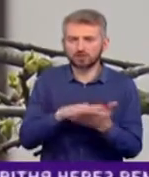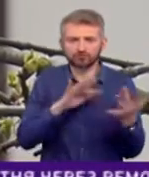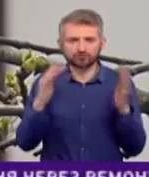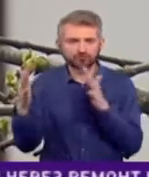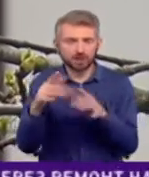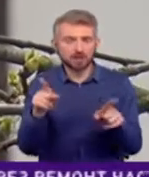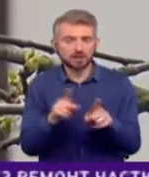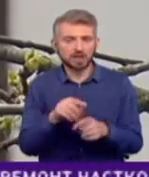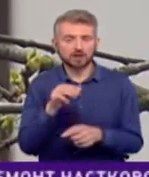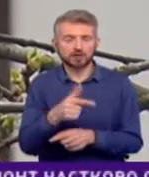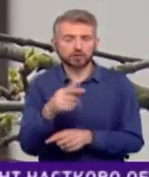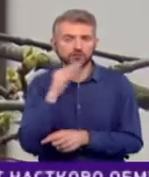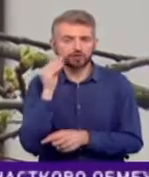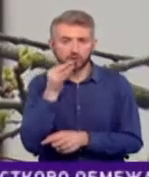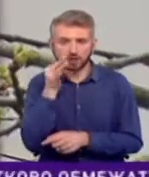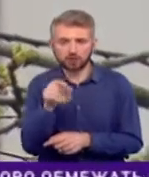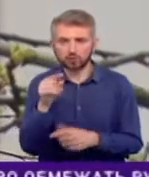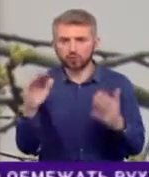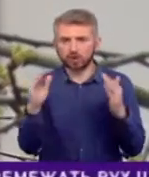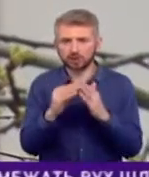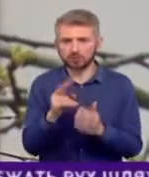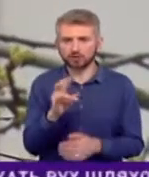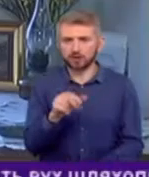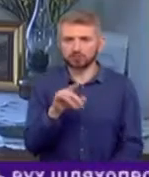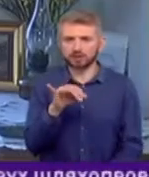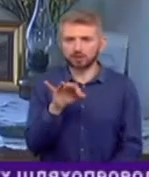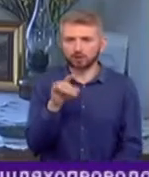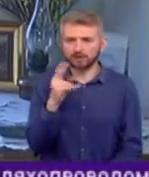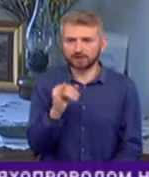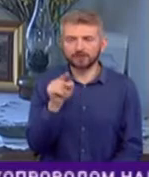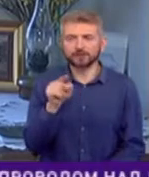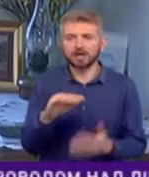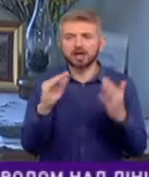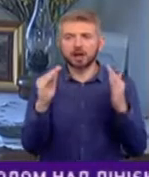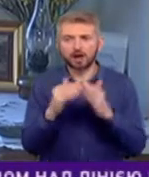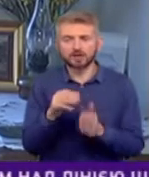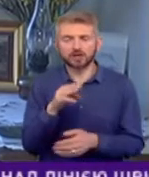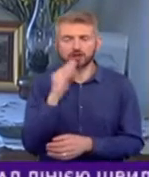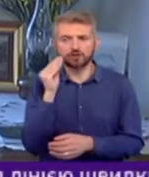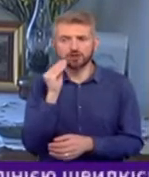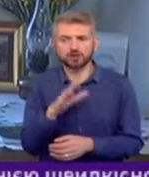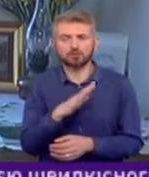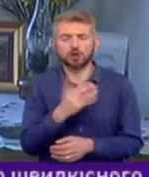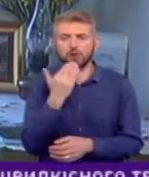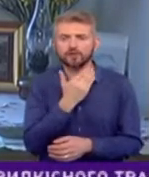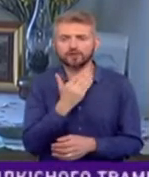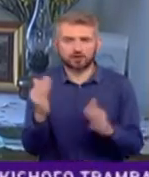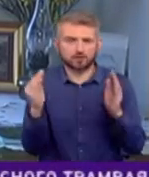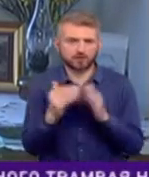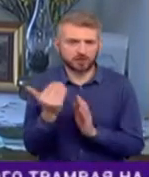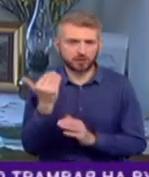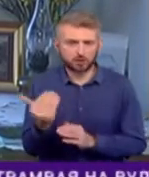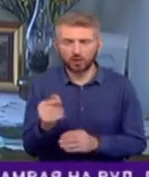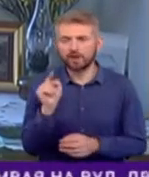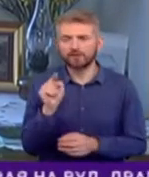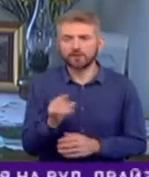Тарас Григорович Шевченко сказав про цю хатину на Пріорці. Ось в цій хаті Тарас Шевченко, це була його остання оселя, останній притулок.